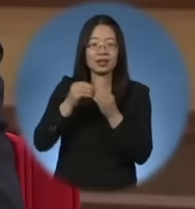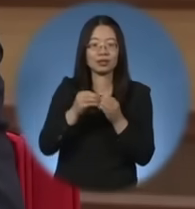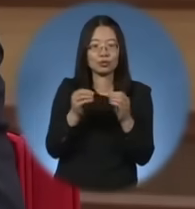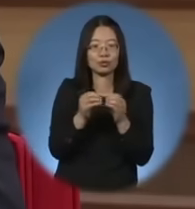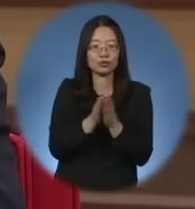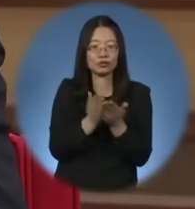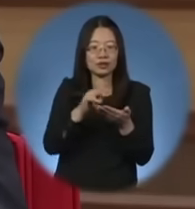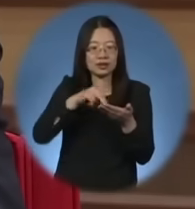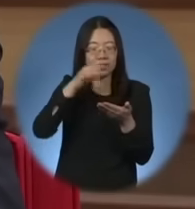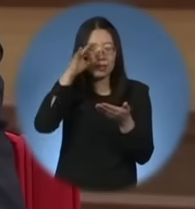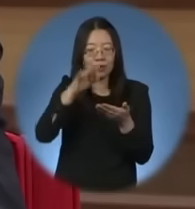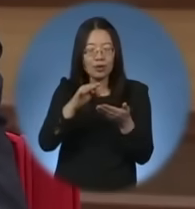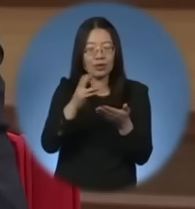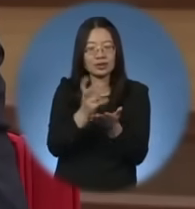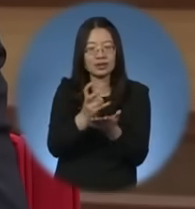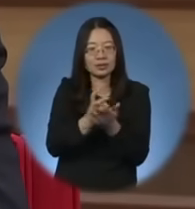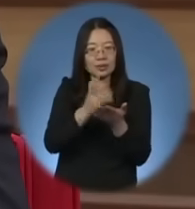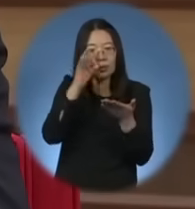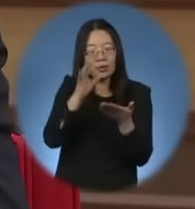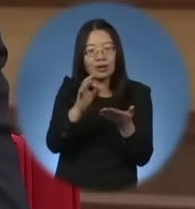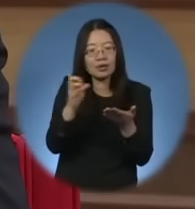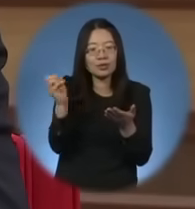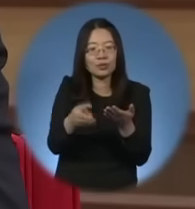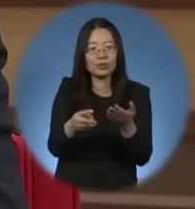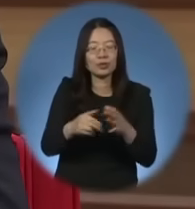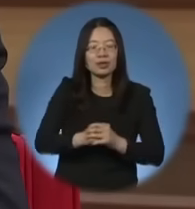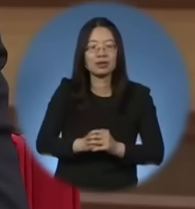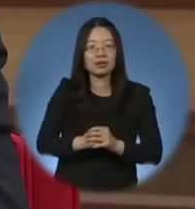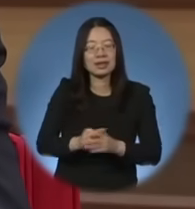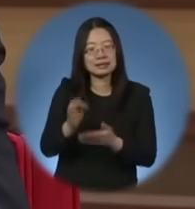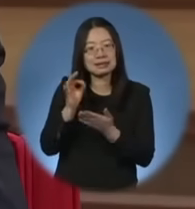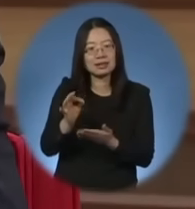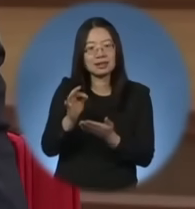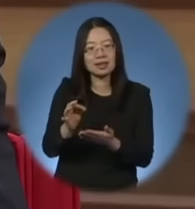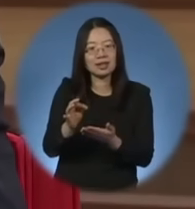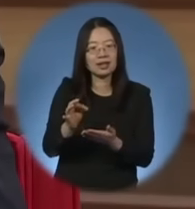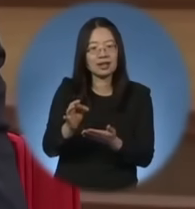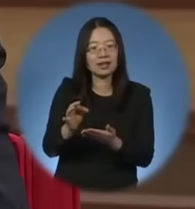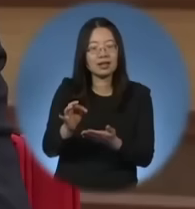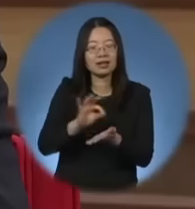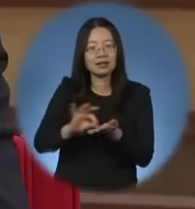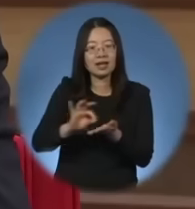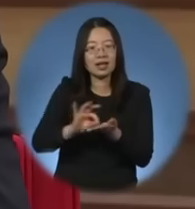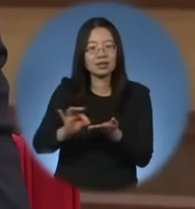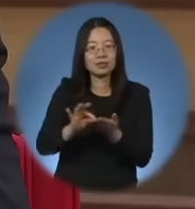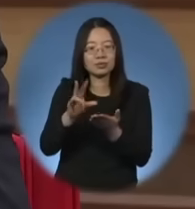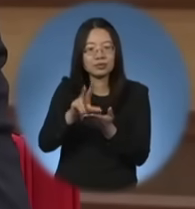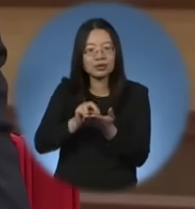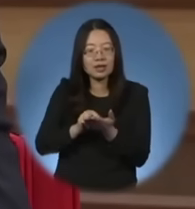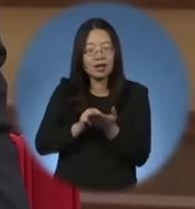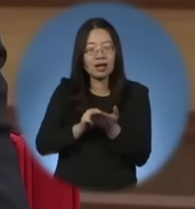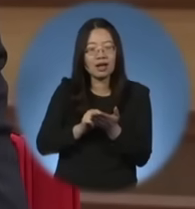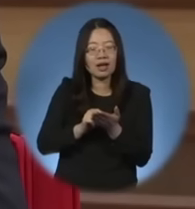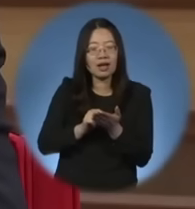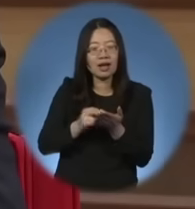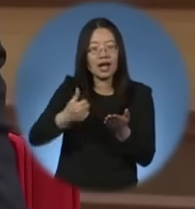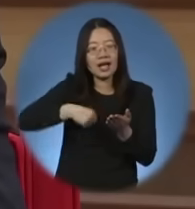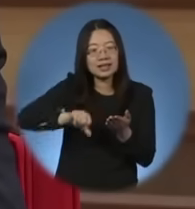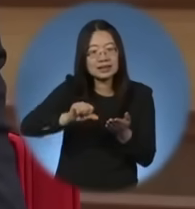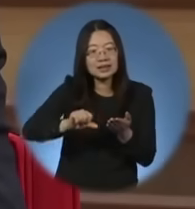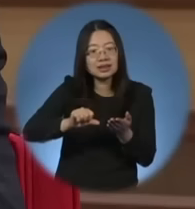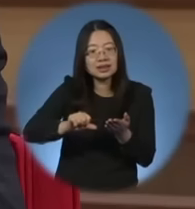상속 문서 상속 제도 또 저기 제사 집행하는 거 아우